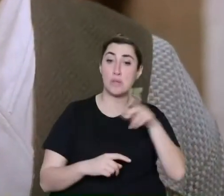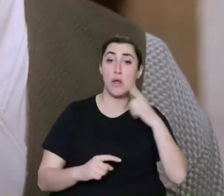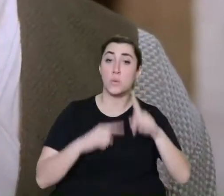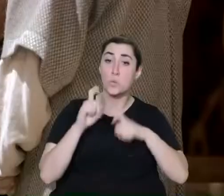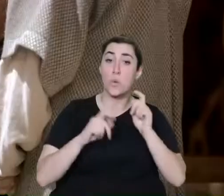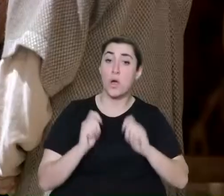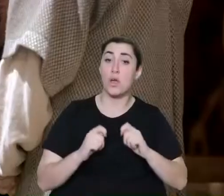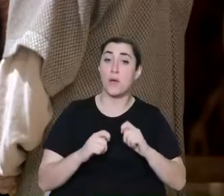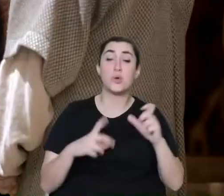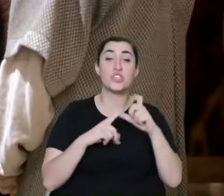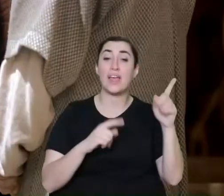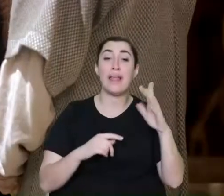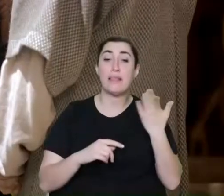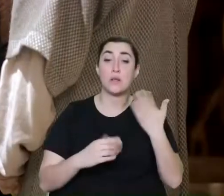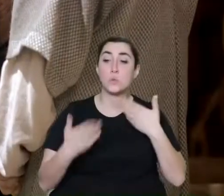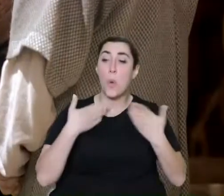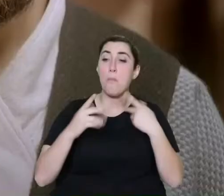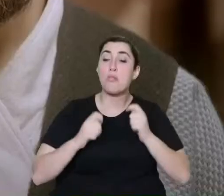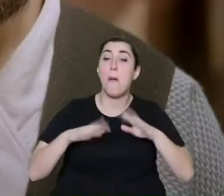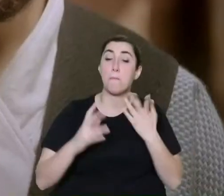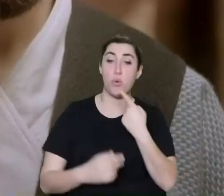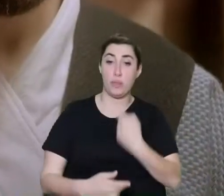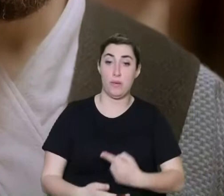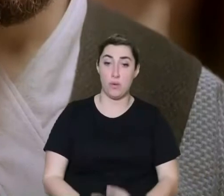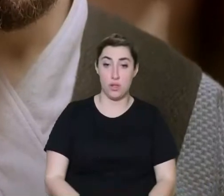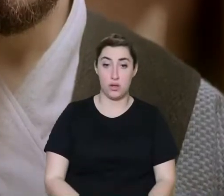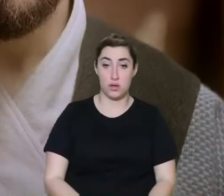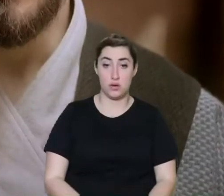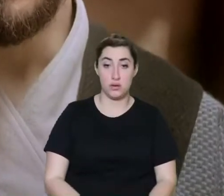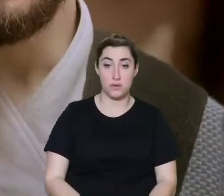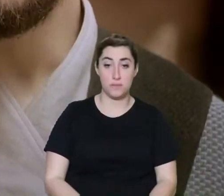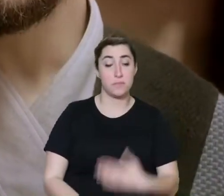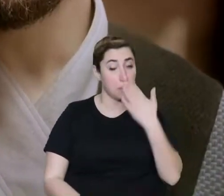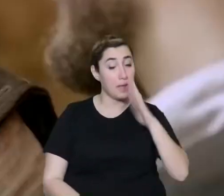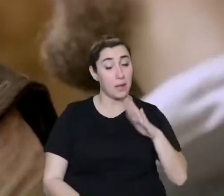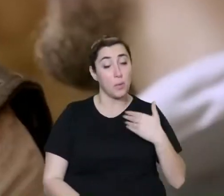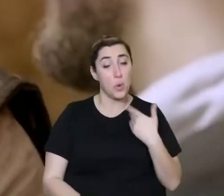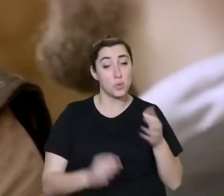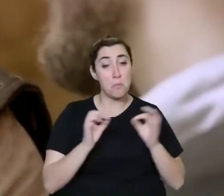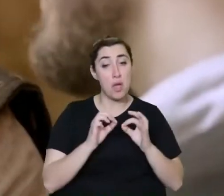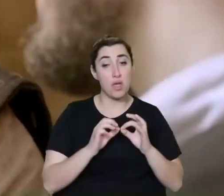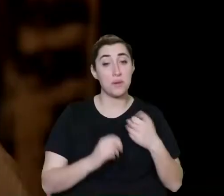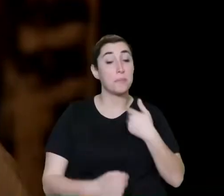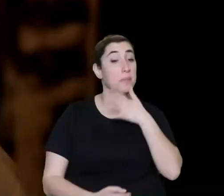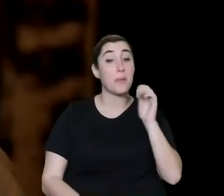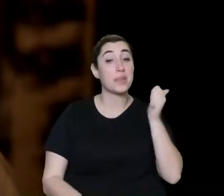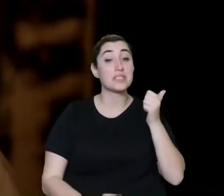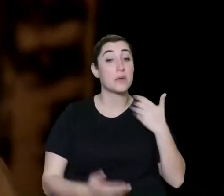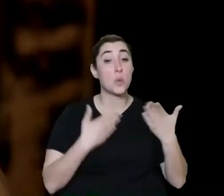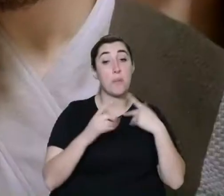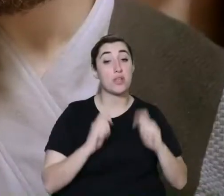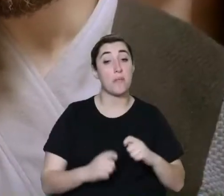sorarlar. Şeyimiz nicedir, sohbet buyurmaz derler. Bekleriz bayrama. Bilmeyiz ne vakit